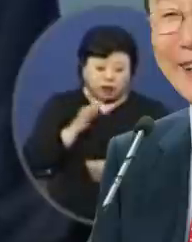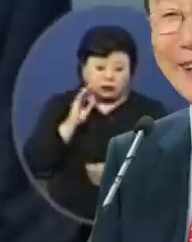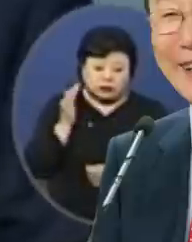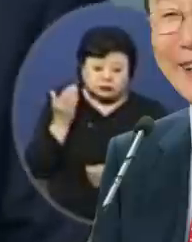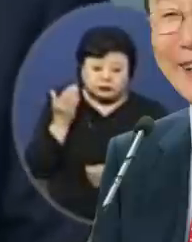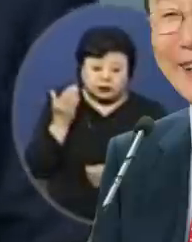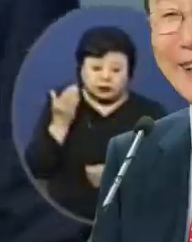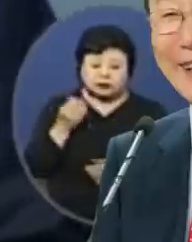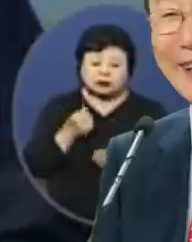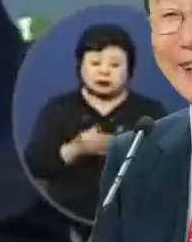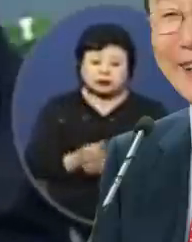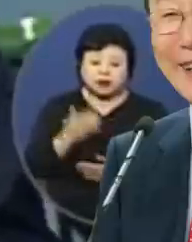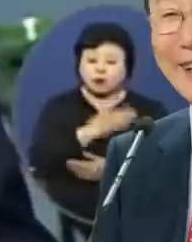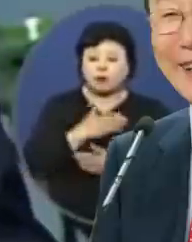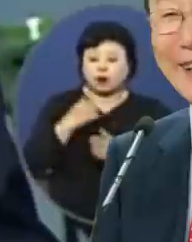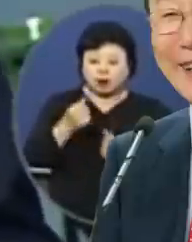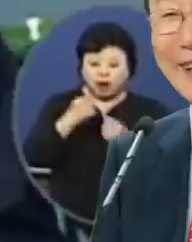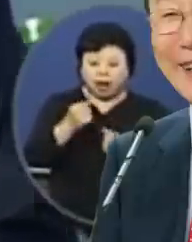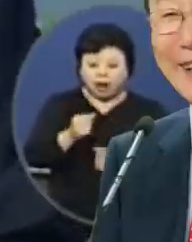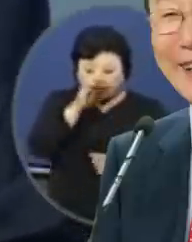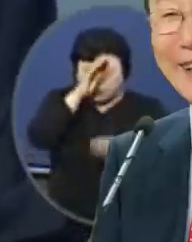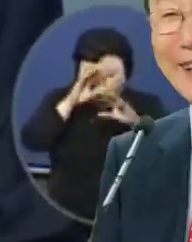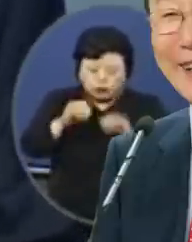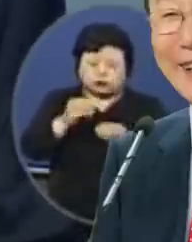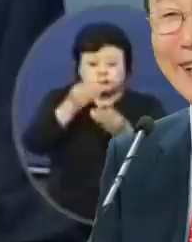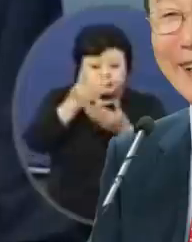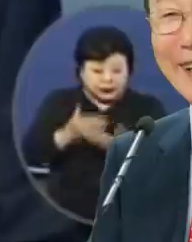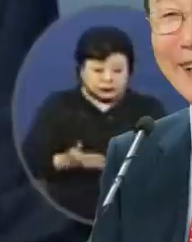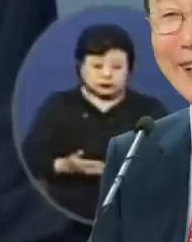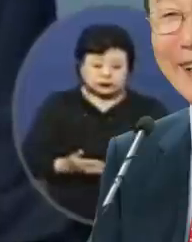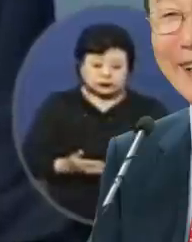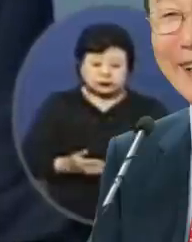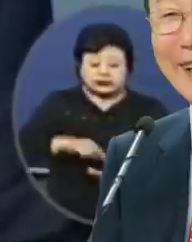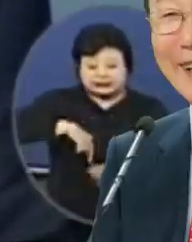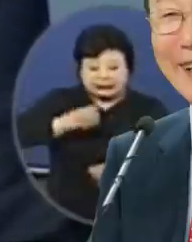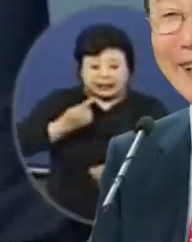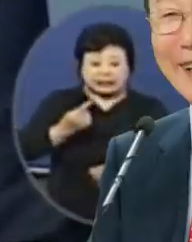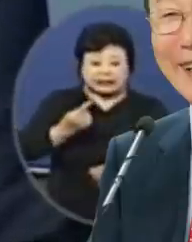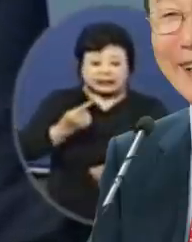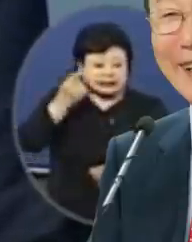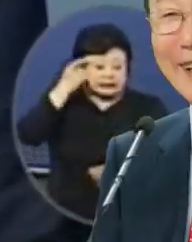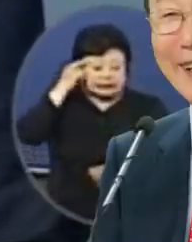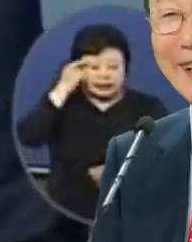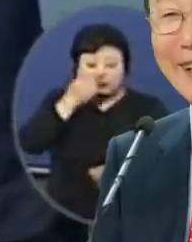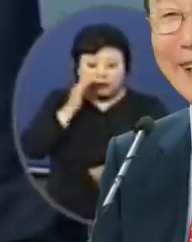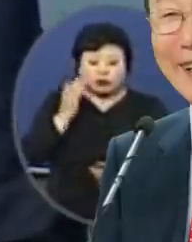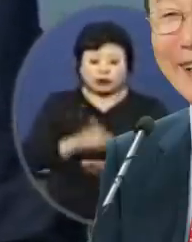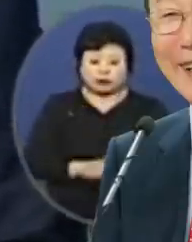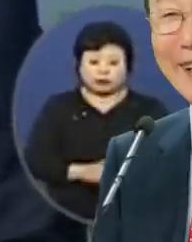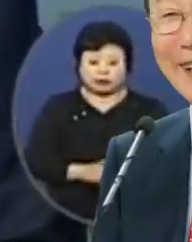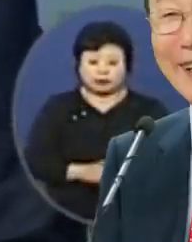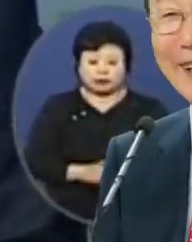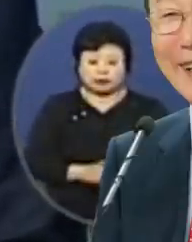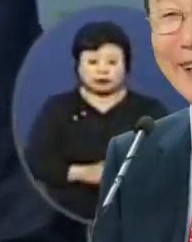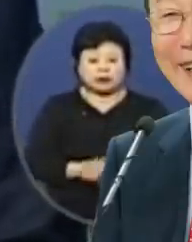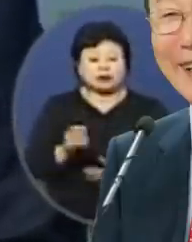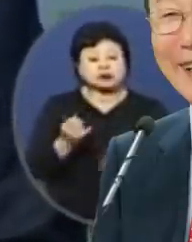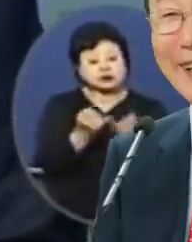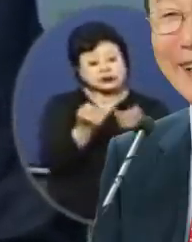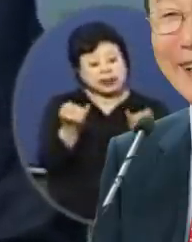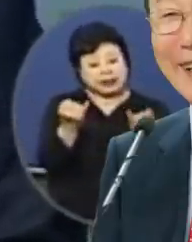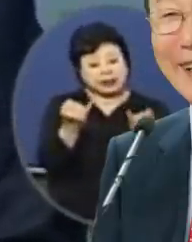것입니다. 그러므로 건강하고 고침을 받은 자기를 생각할 수 있는 것입니다. 난 어떤 자매님 한